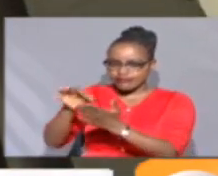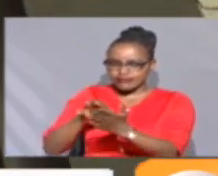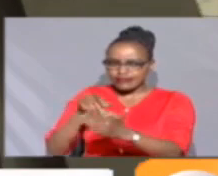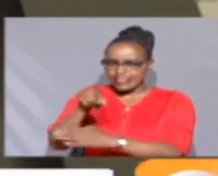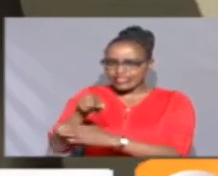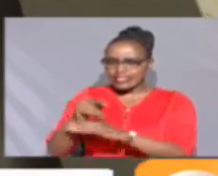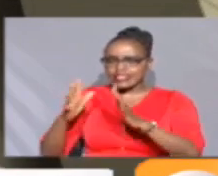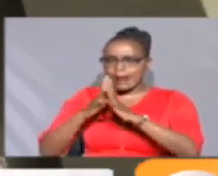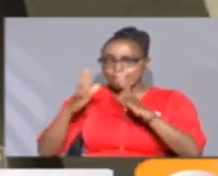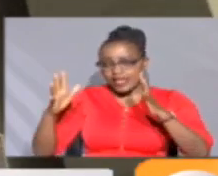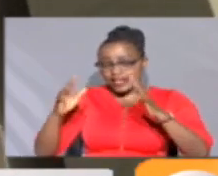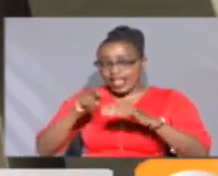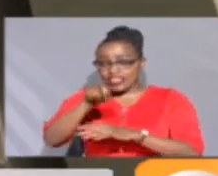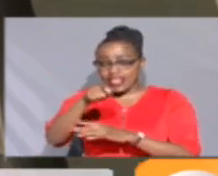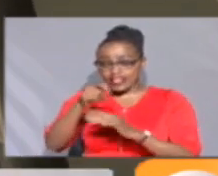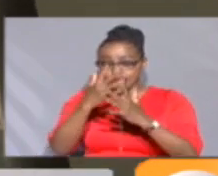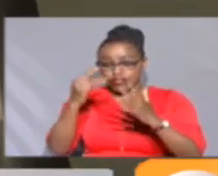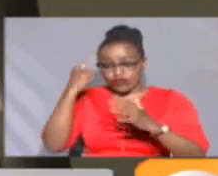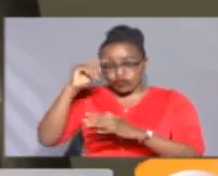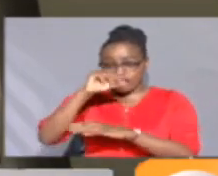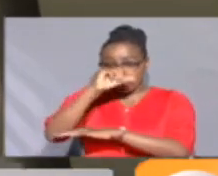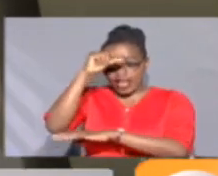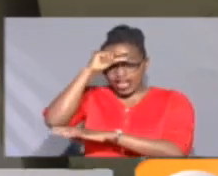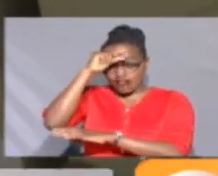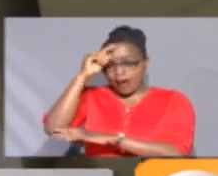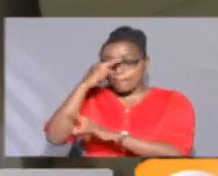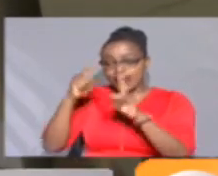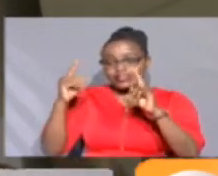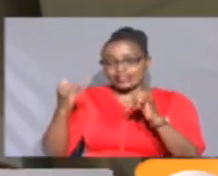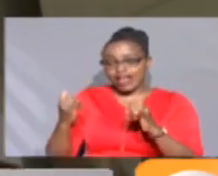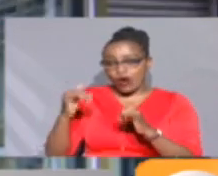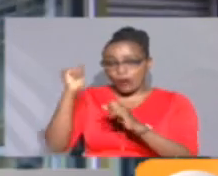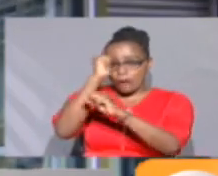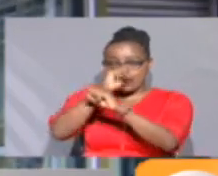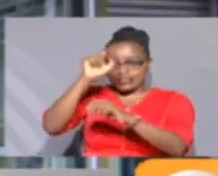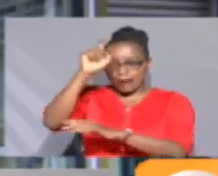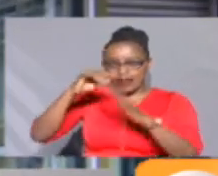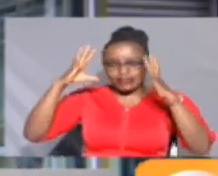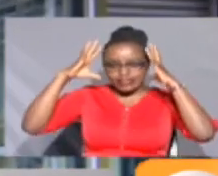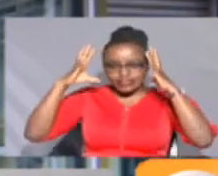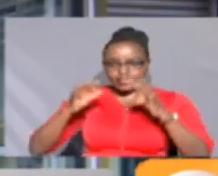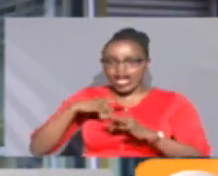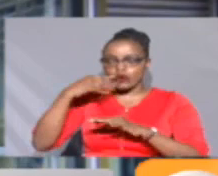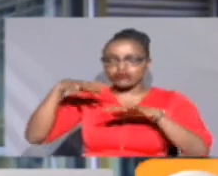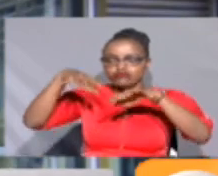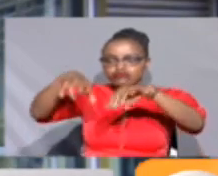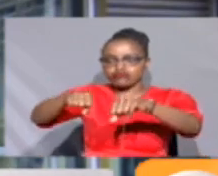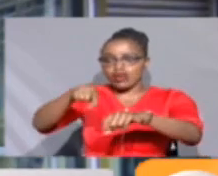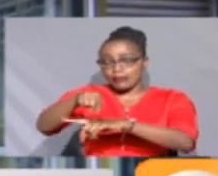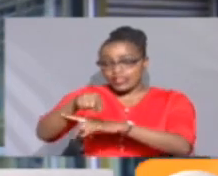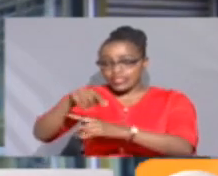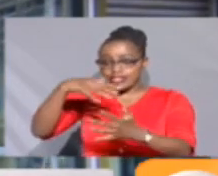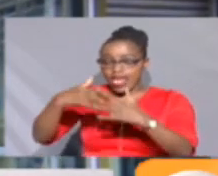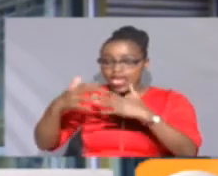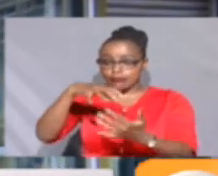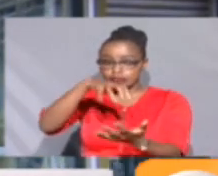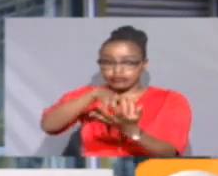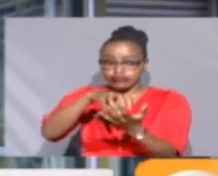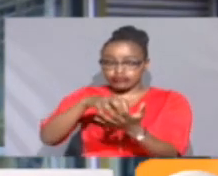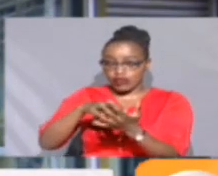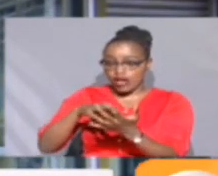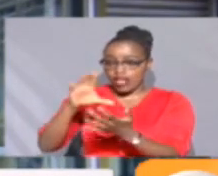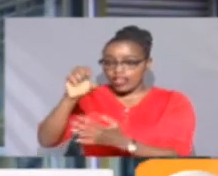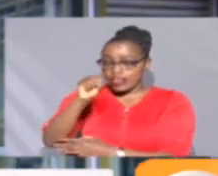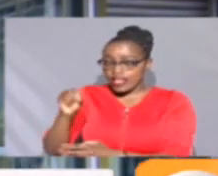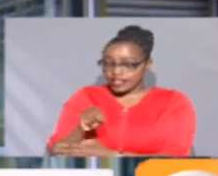serikali, Rais Uhuru Kenyatta hana la ziada ila kuamua ni nani atakayejaza pengo lililoachwa na Rotich pasina